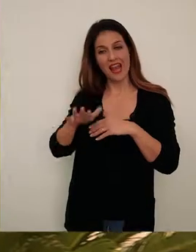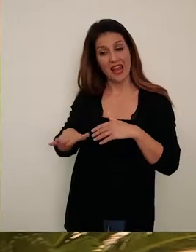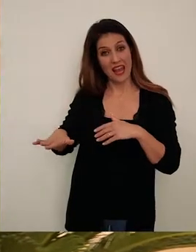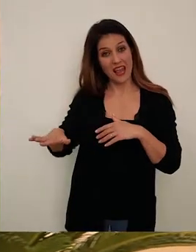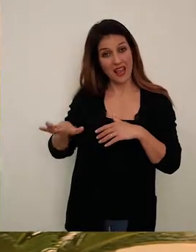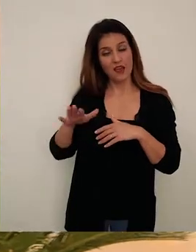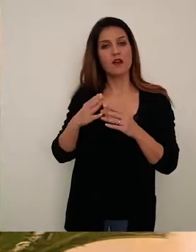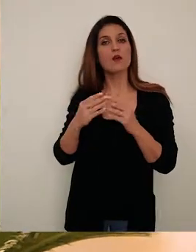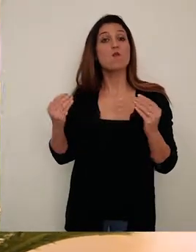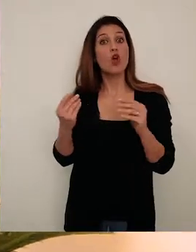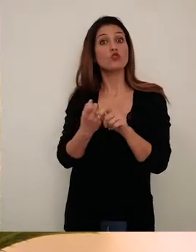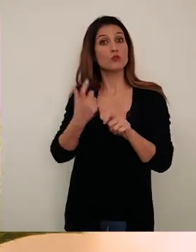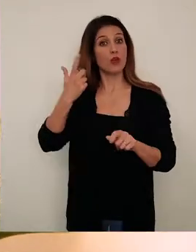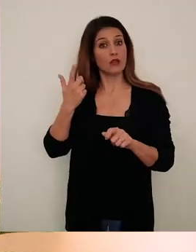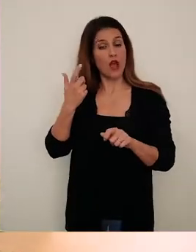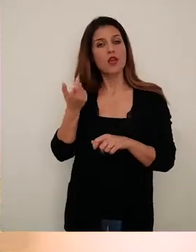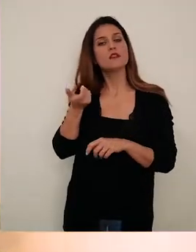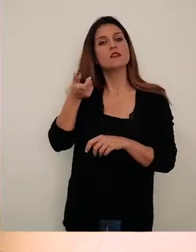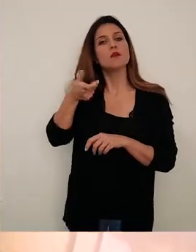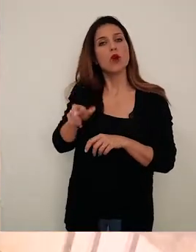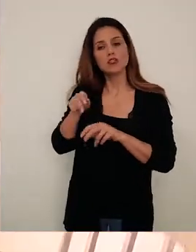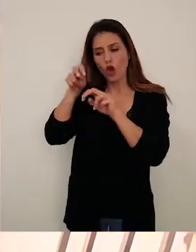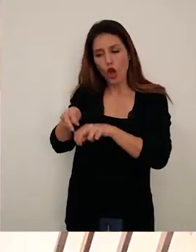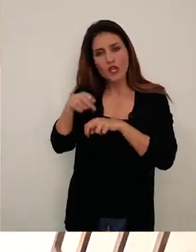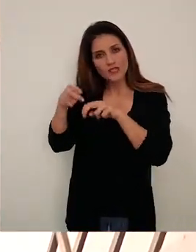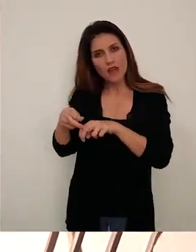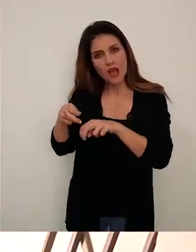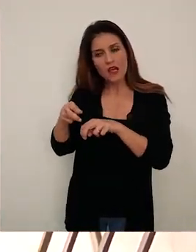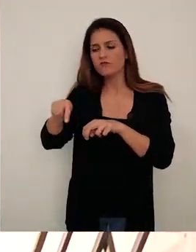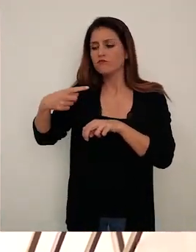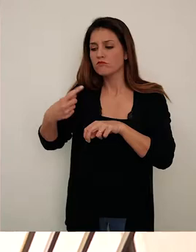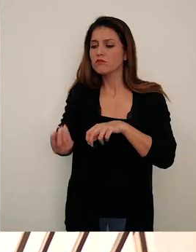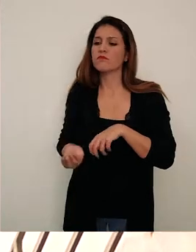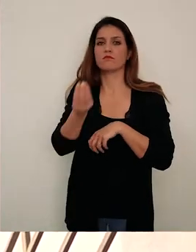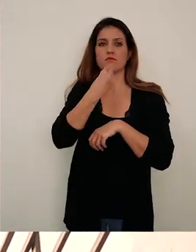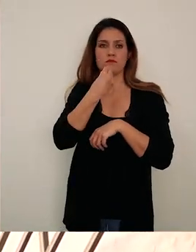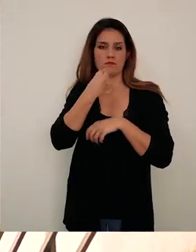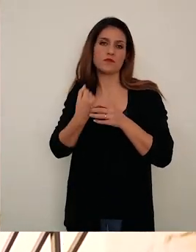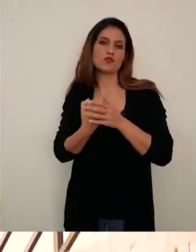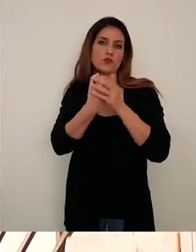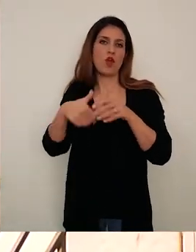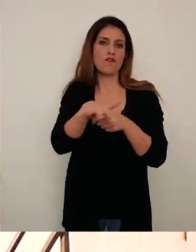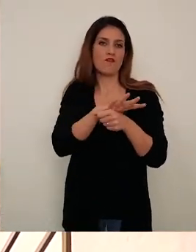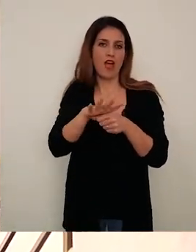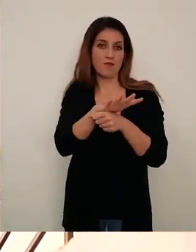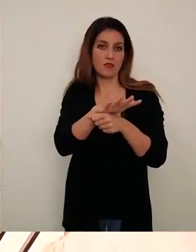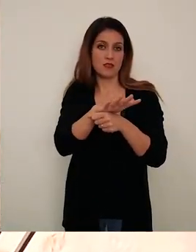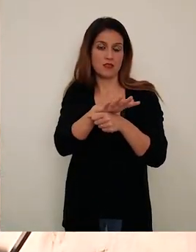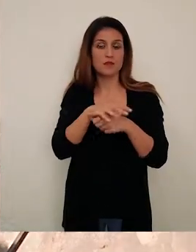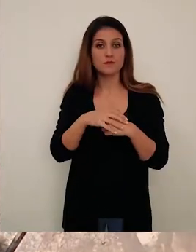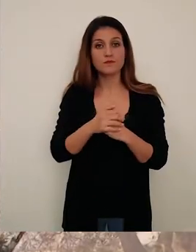abitazioni. Esso era fondamentale per la coltivazione di quanto era necessario per il sostentamento della